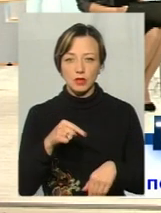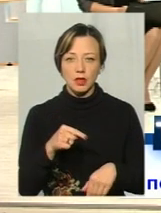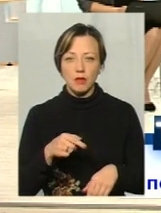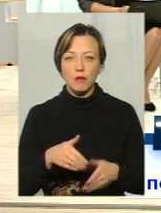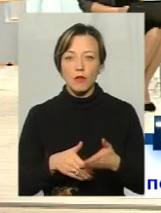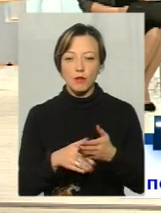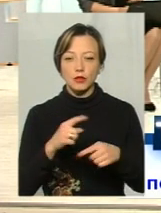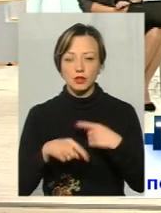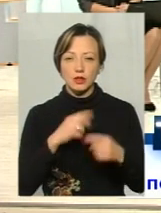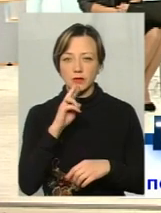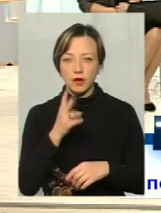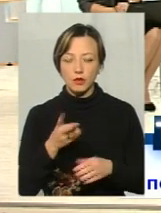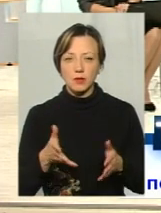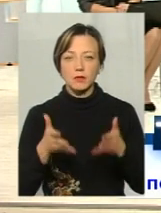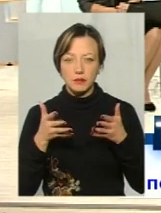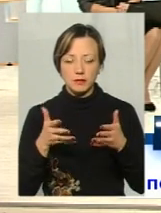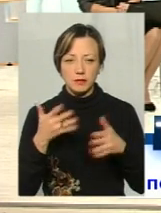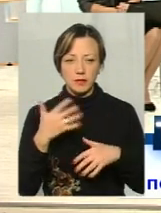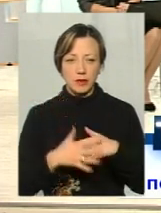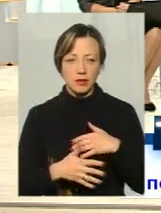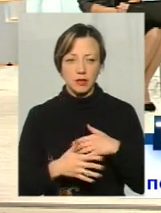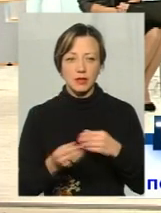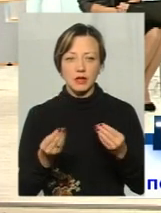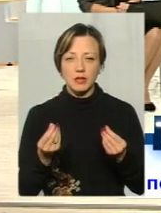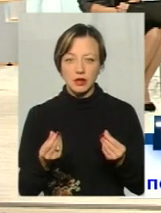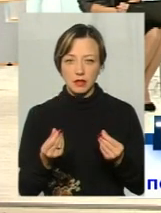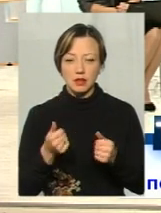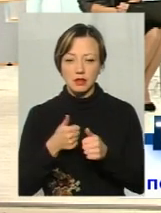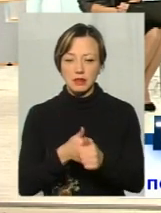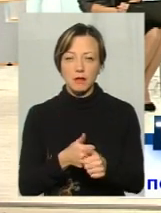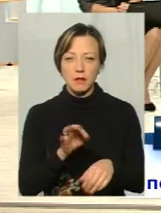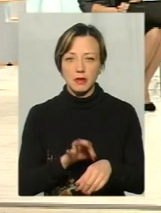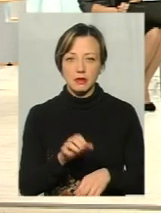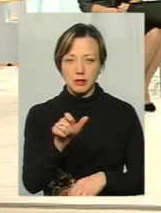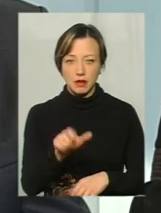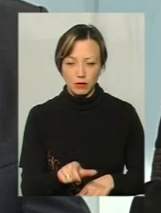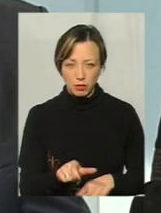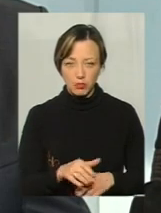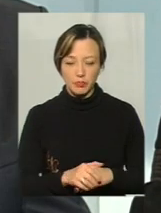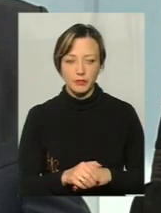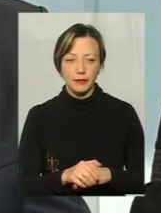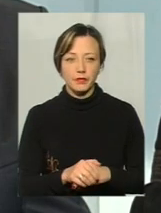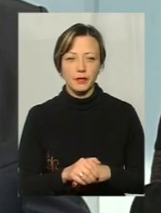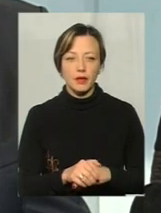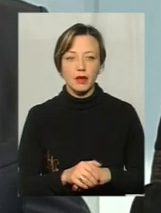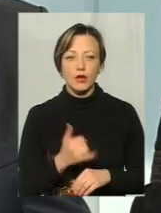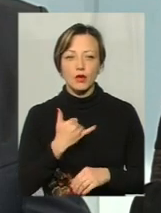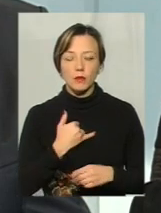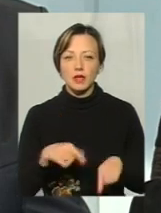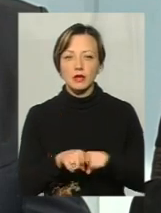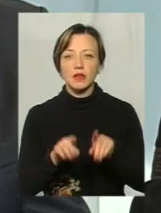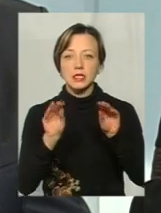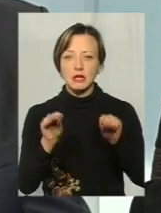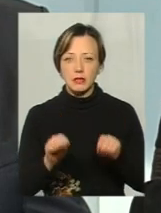через 2 года. И четкое понятие – деньги идут за пациента. Вот у меня такая статистика.